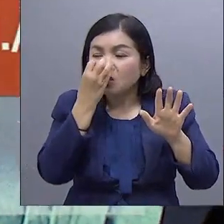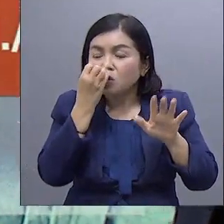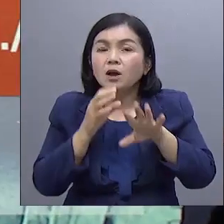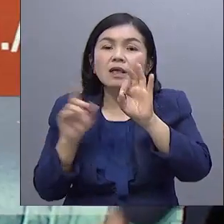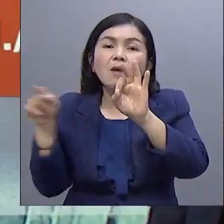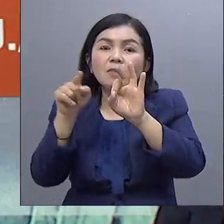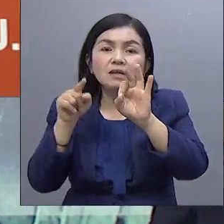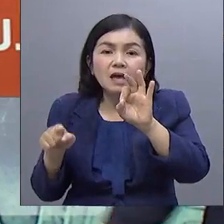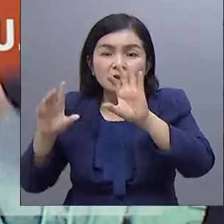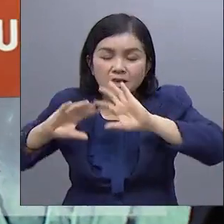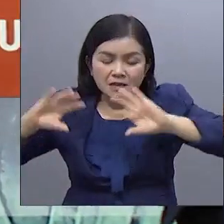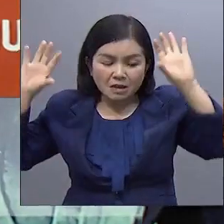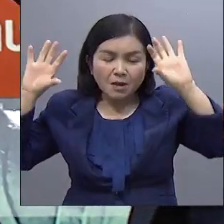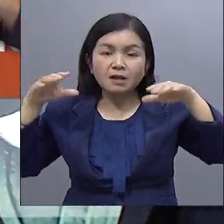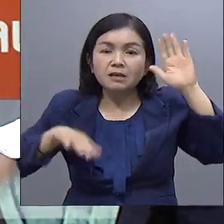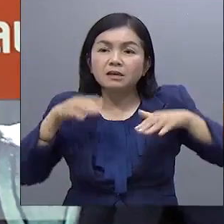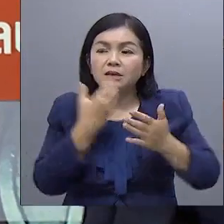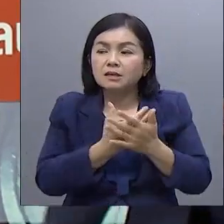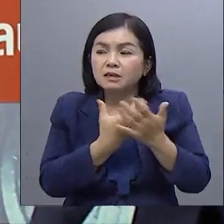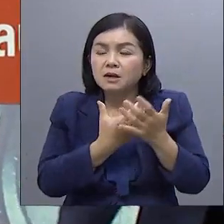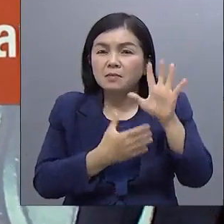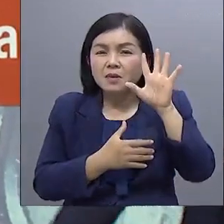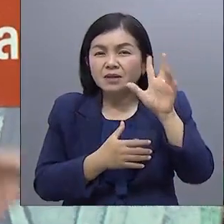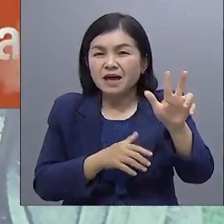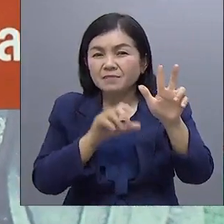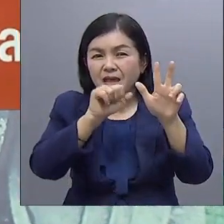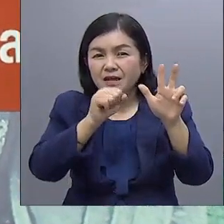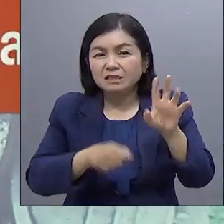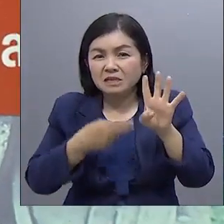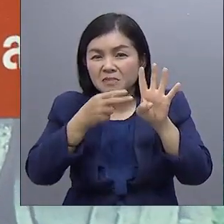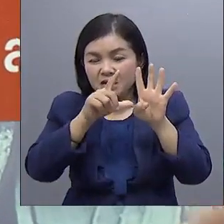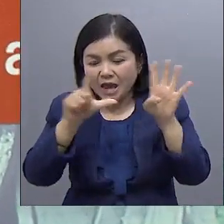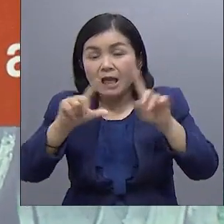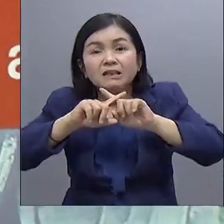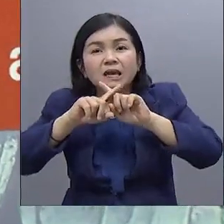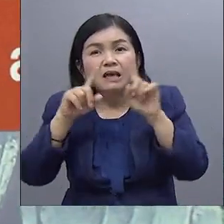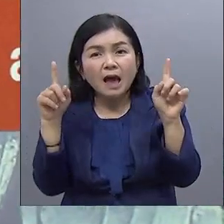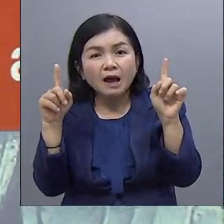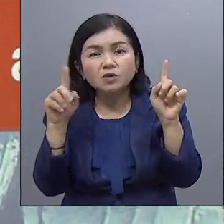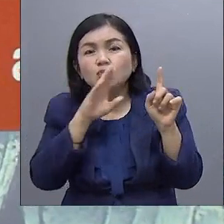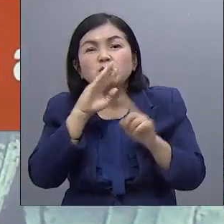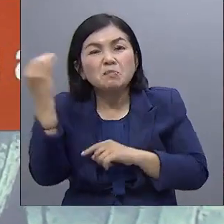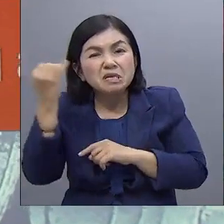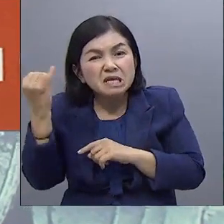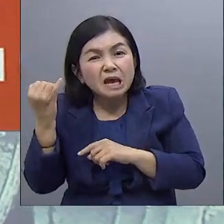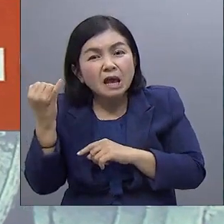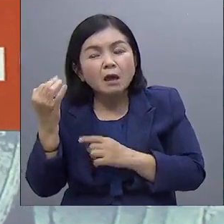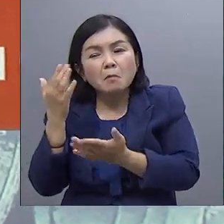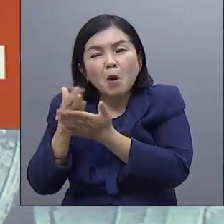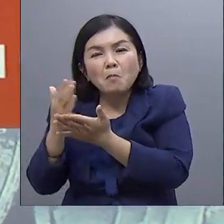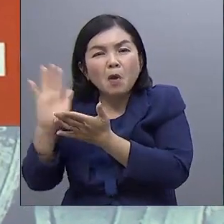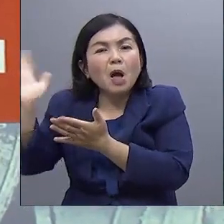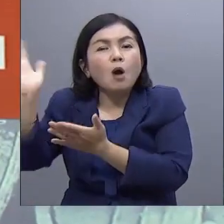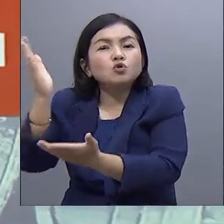9%รัฐต้องใช้เงินประมาณ 340,000 ล้านบาทต่อปีแต่ในกรณีที่แย่ที่สุดค่ะคือมีคนมาพักหนี้เยอะเฉ